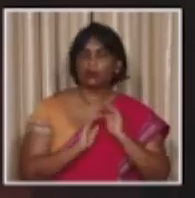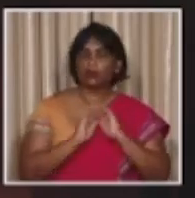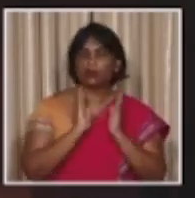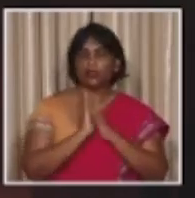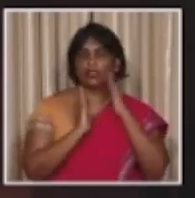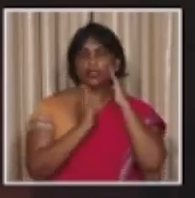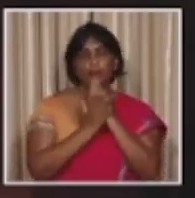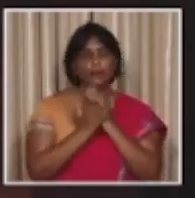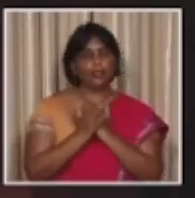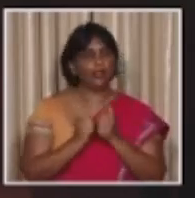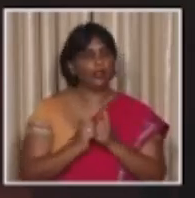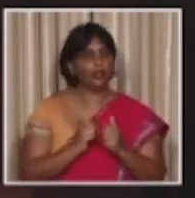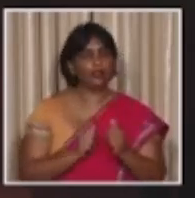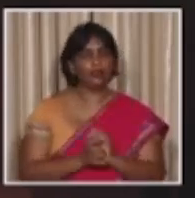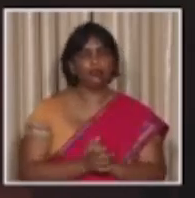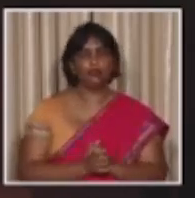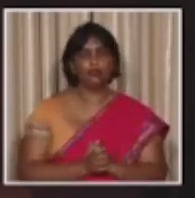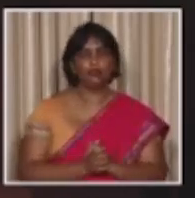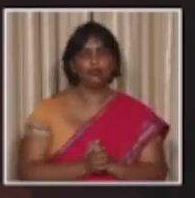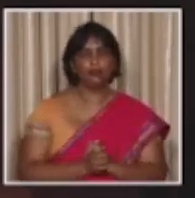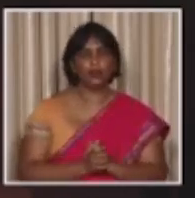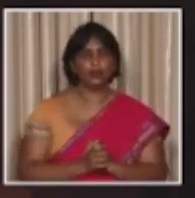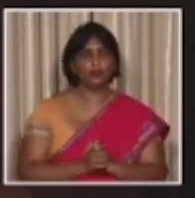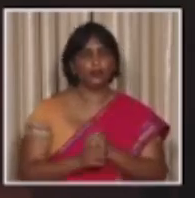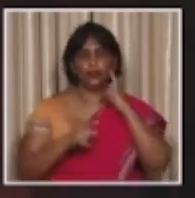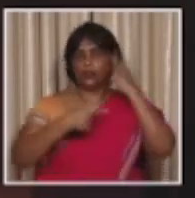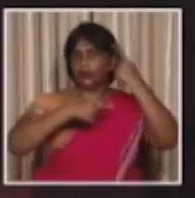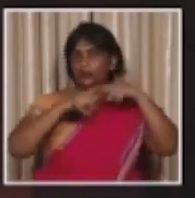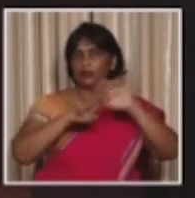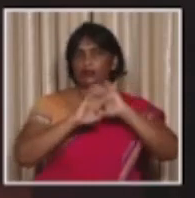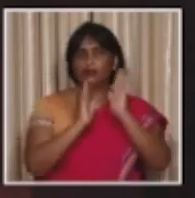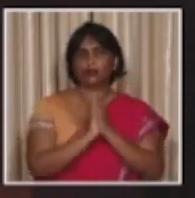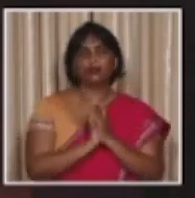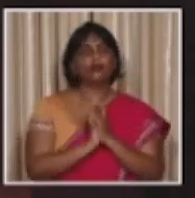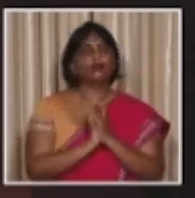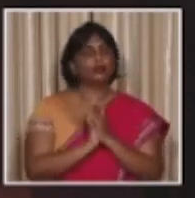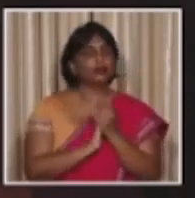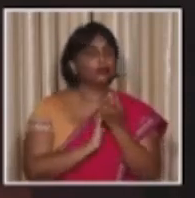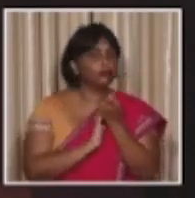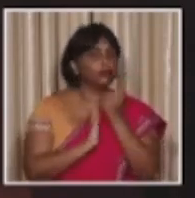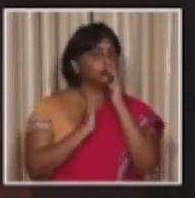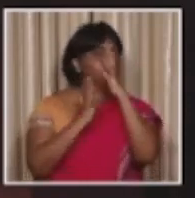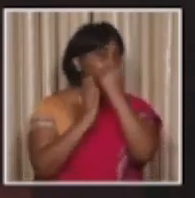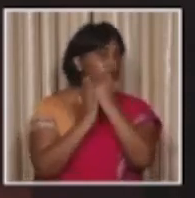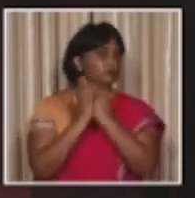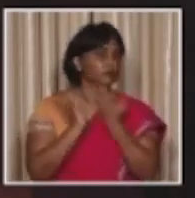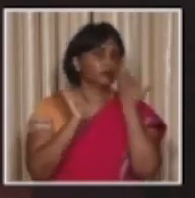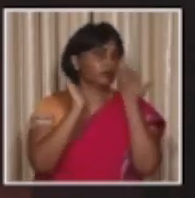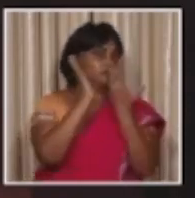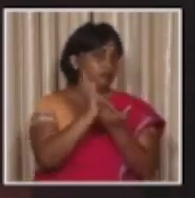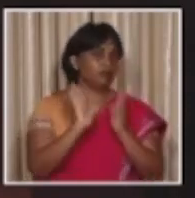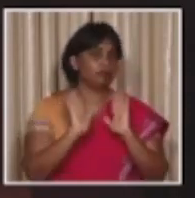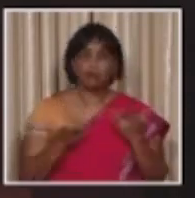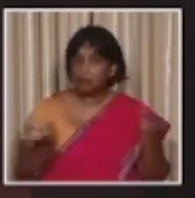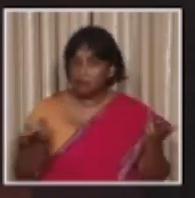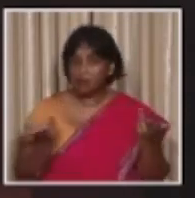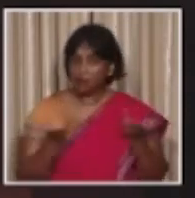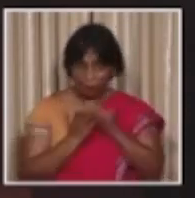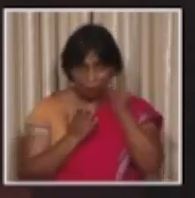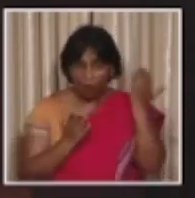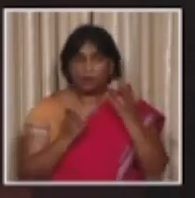වටිනාකම කුමක්ද කොපමණද එම සමස්ත වත්කම් පිළිබඳ ලයිස්තුවක් මෙම සභාවට ඉදිරිපත් කළ හැකිද නොයසේ නම් මේ